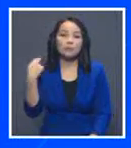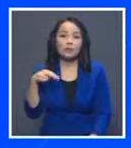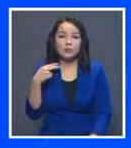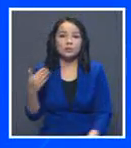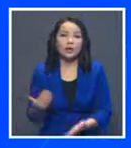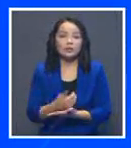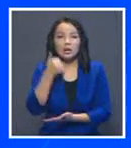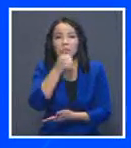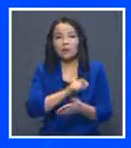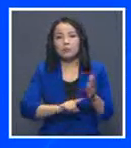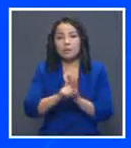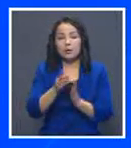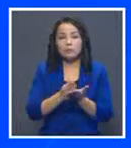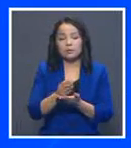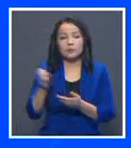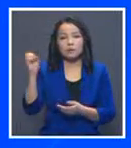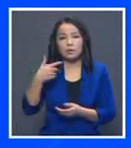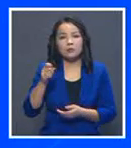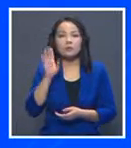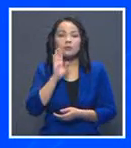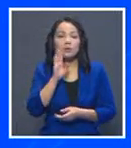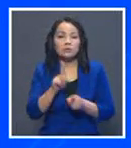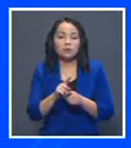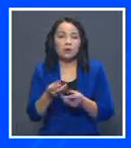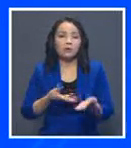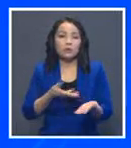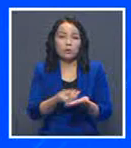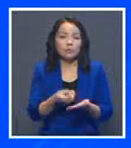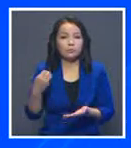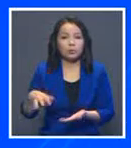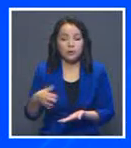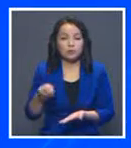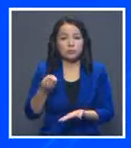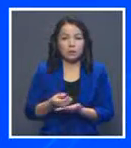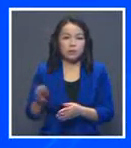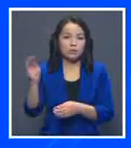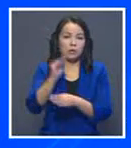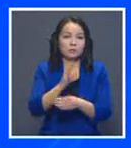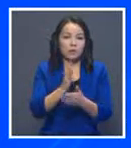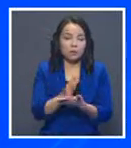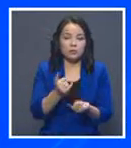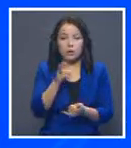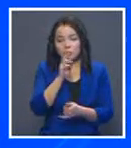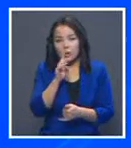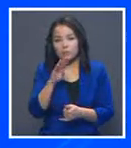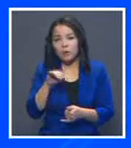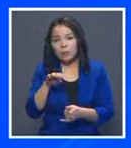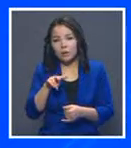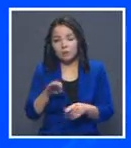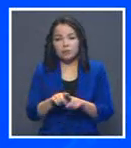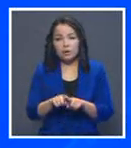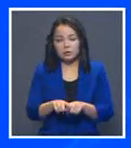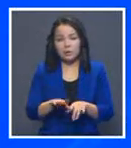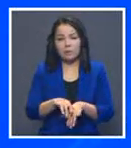Ақтөбеде жаңа жылдан бастап коммуналдық төлем бағалары қымбаттады. Көгілдір отын бағасы да артты. Бұл мәселе өңірге жұмыс сапармен барған